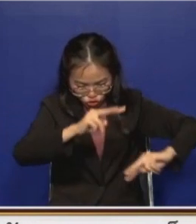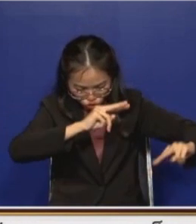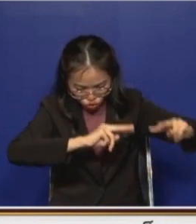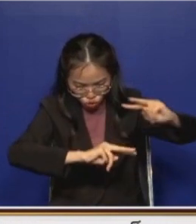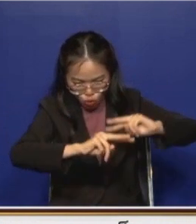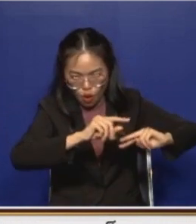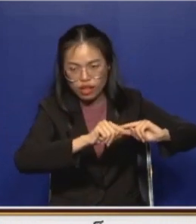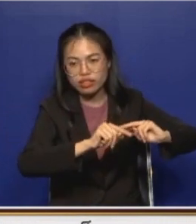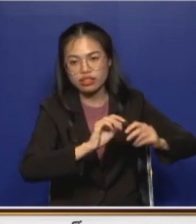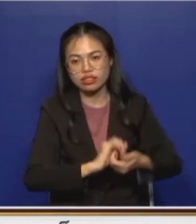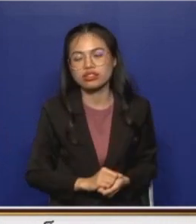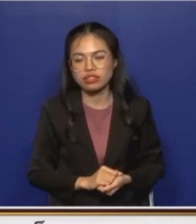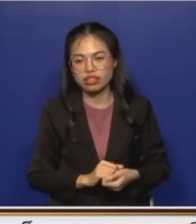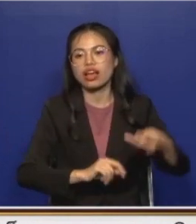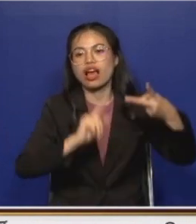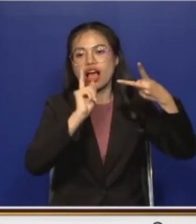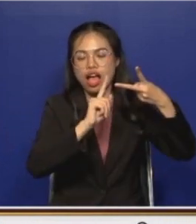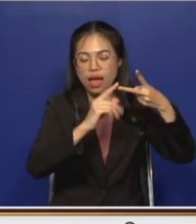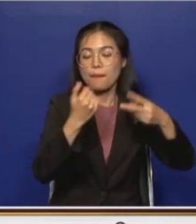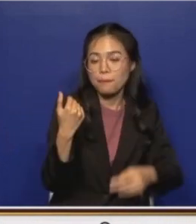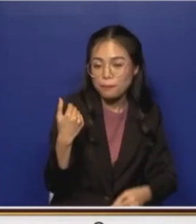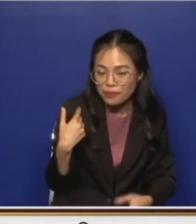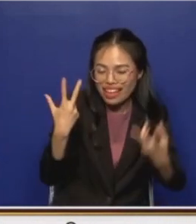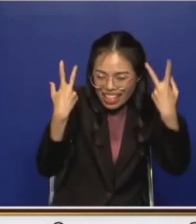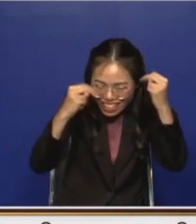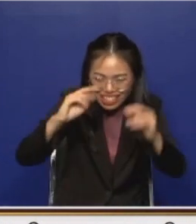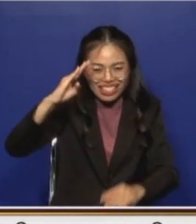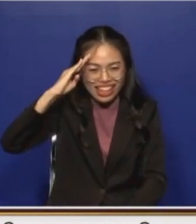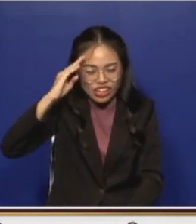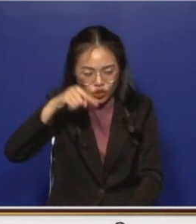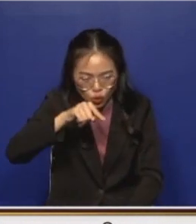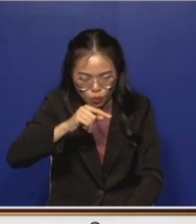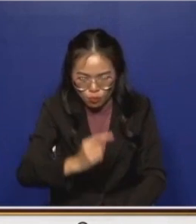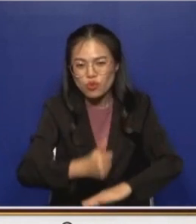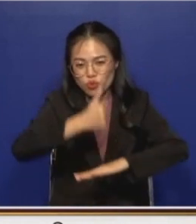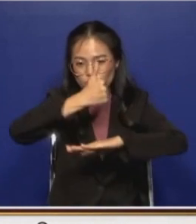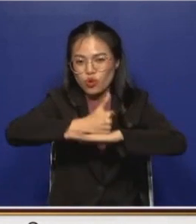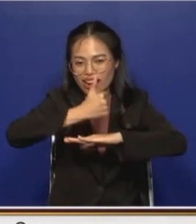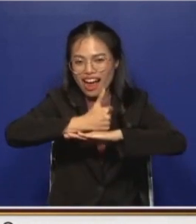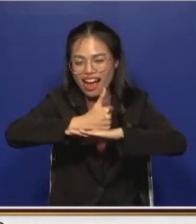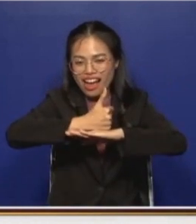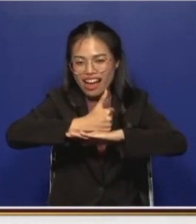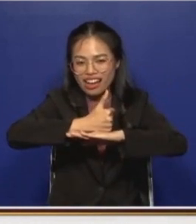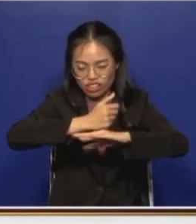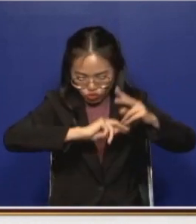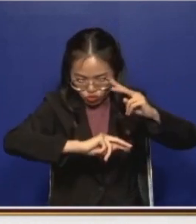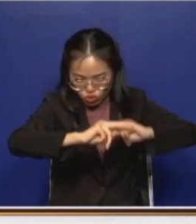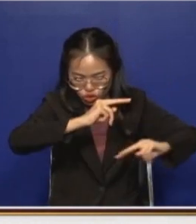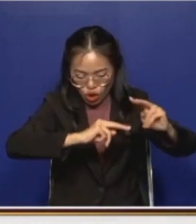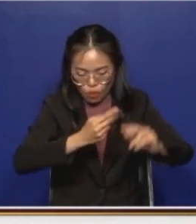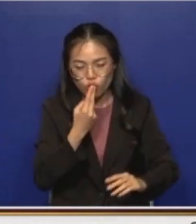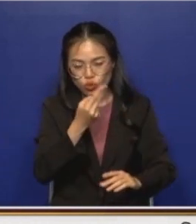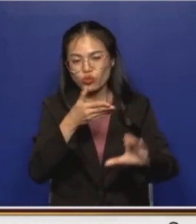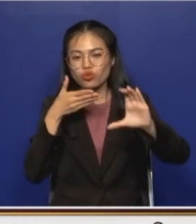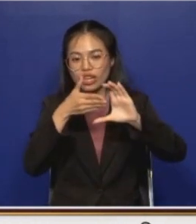ก็คือมีนายกรัฐมนตรีพลเอกประยุทธ์จันทร์โอชาเป็นหัวหน้าคณะคราวนี้ผมขอไปดูสไลด์ต่อมานะ